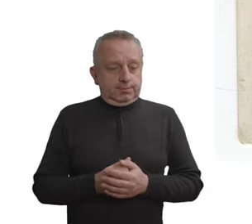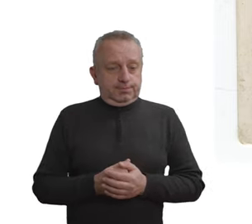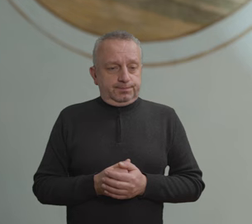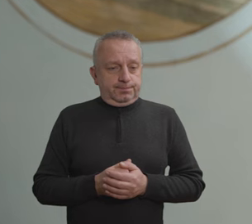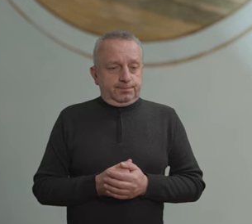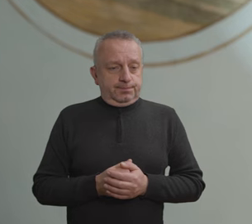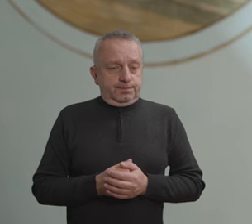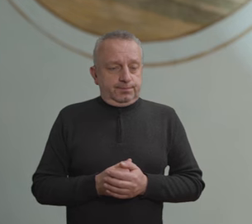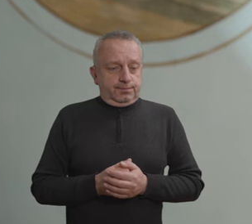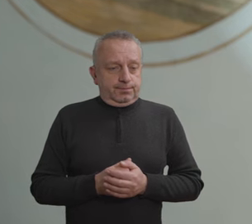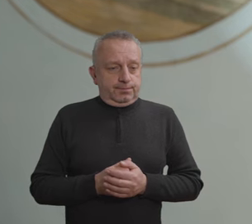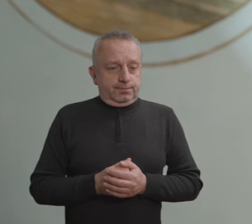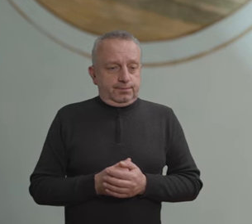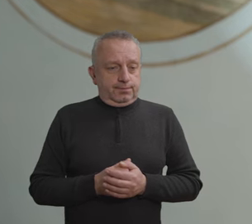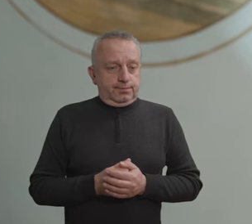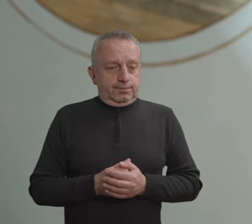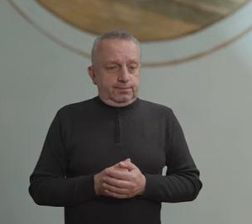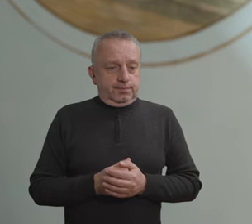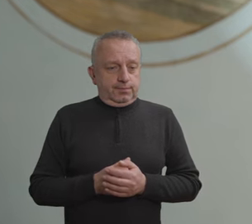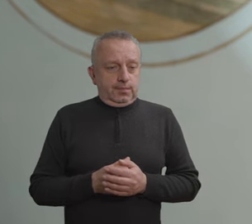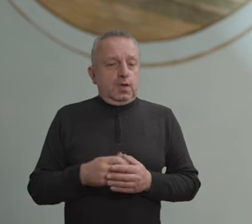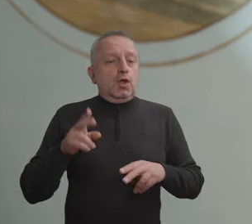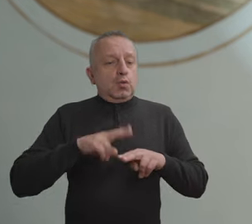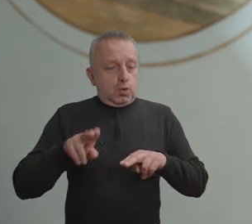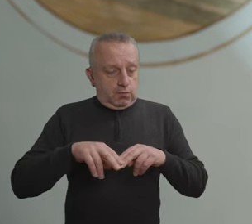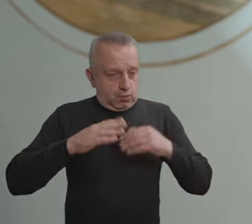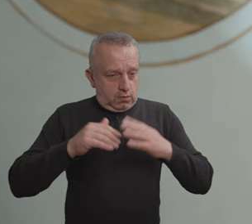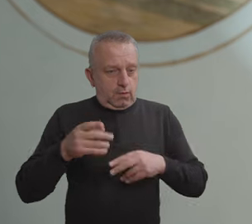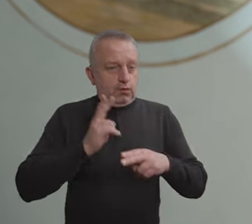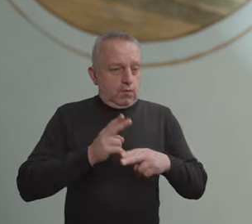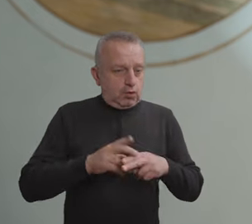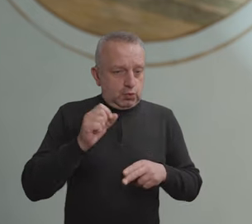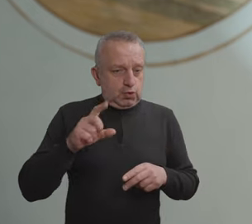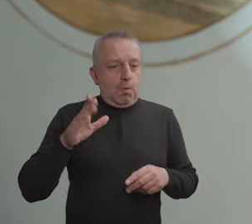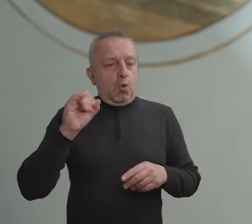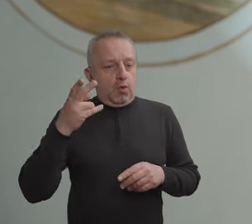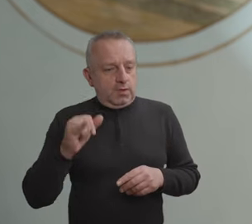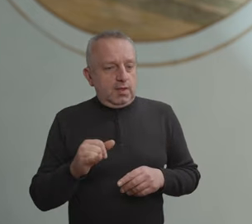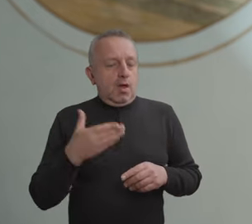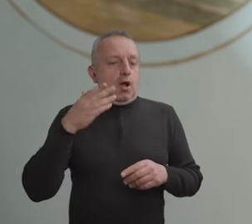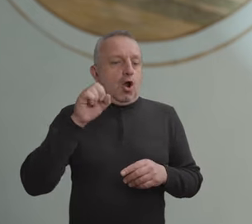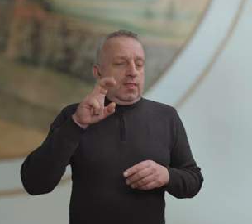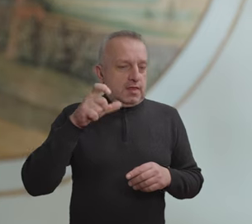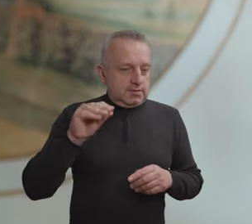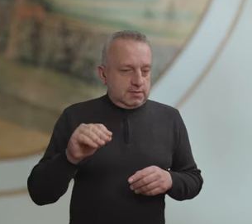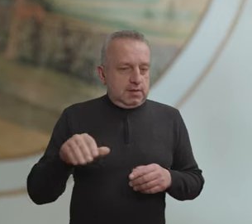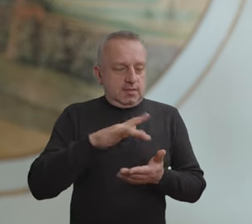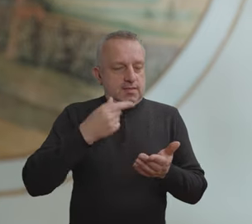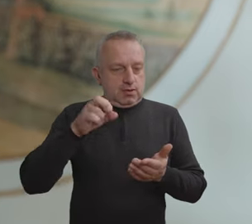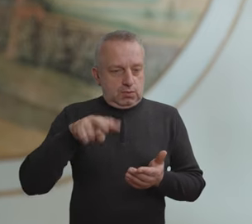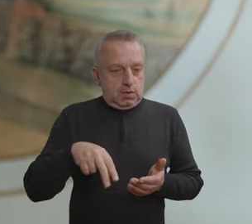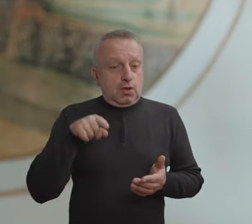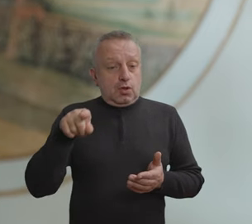nowa. Ponadto w swoim życiu wybudował cukrownię w Żyżce na Bukowinie oraz w Chorodence nad Dniestrem. Oprócz